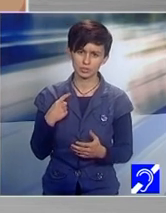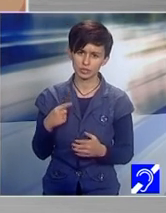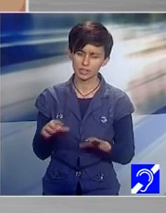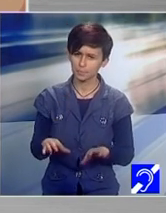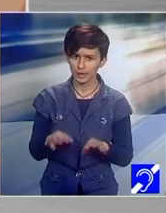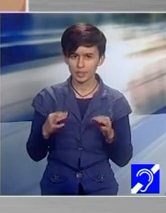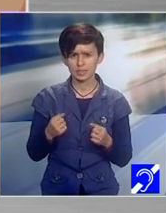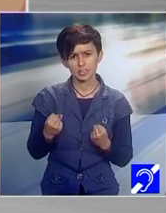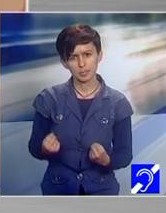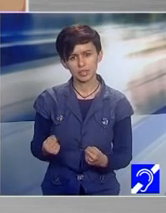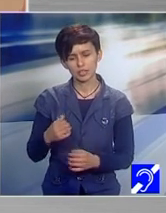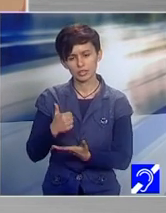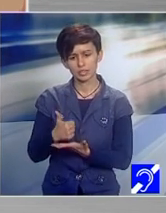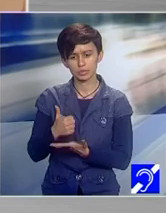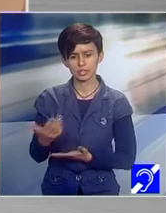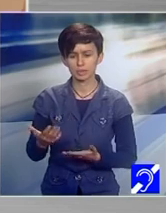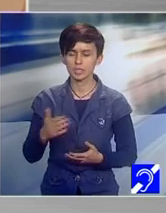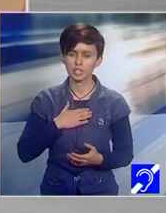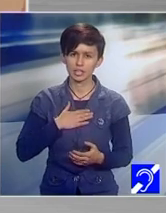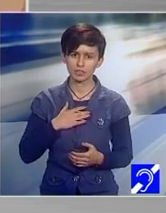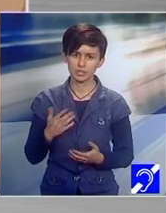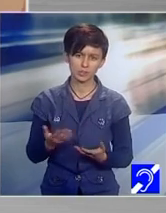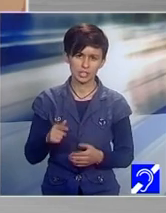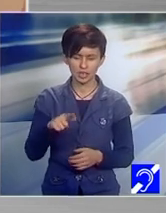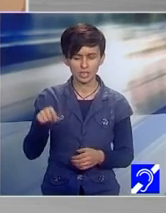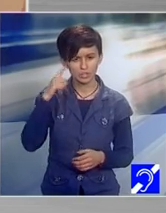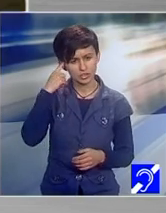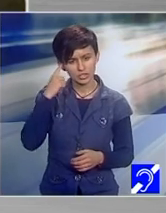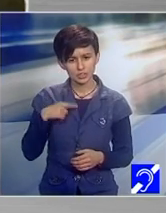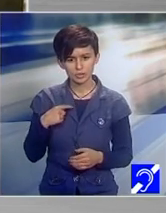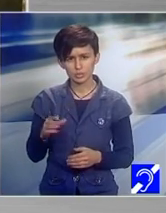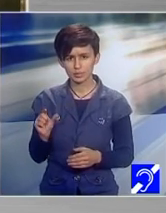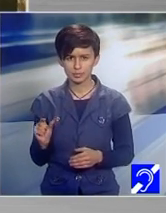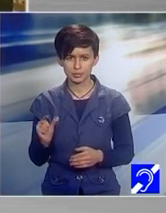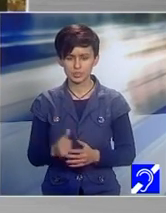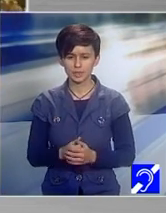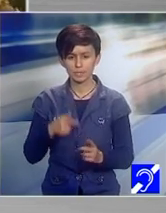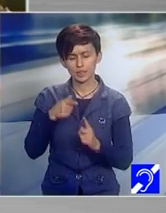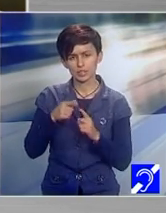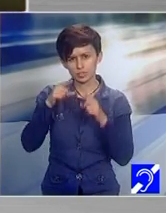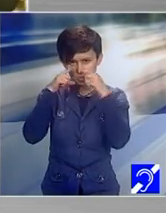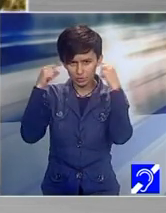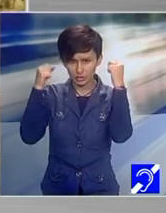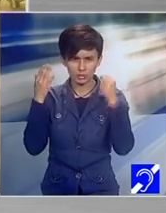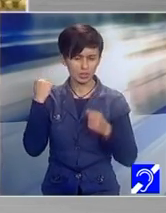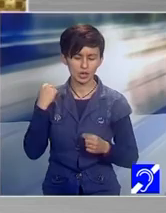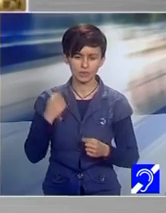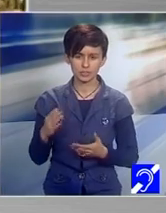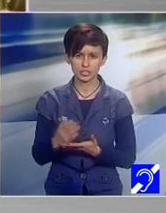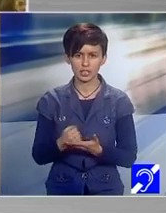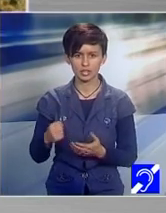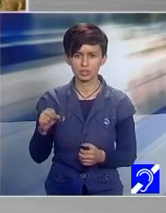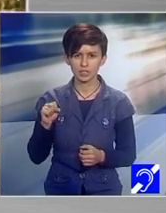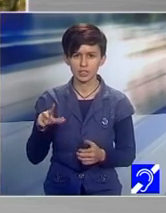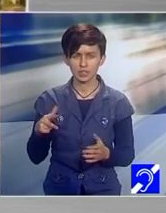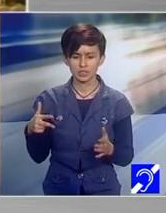în bugetele pe care le avem și care, știți foarte bine, sunt limitate. Scopul balului de anul acesta a fost acela de a aduna